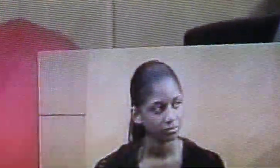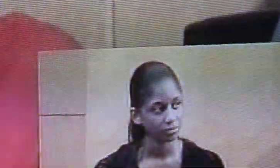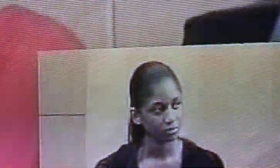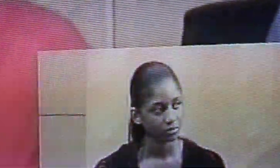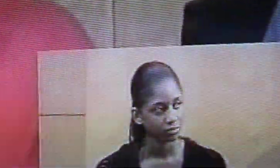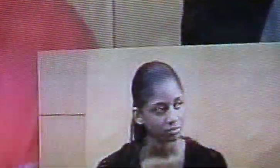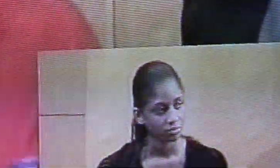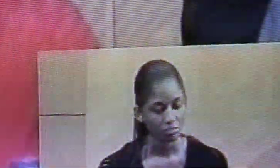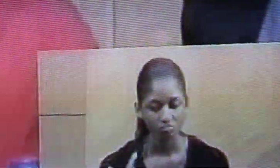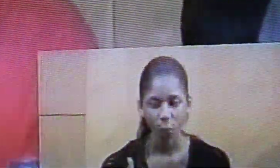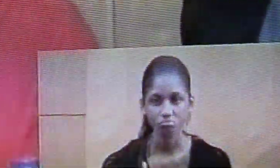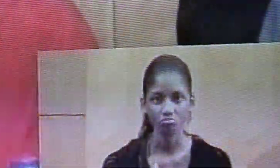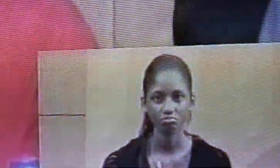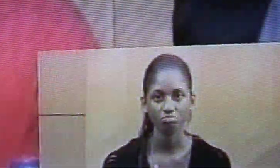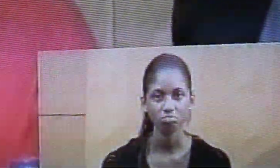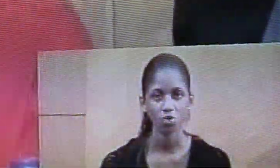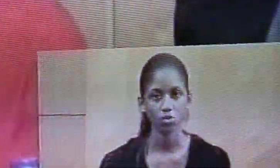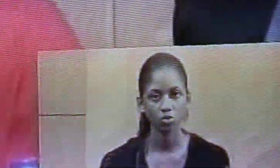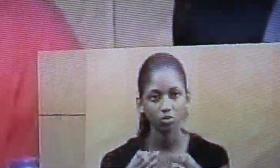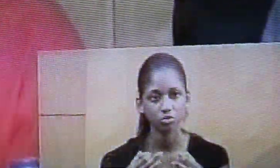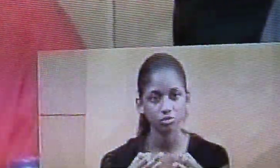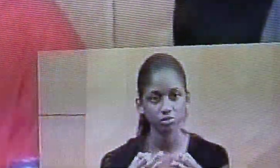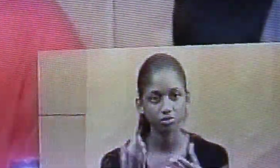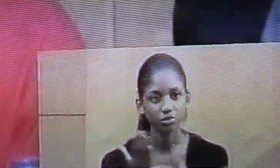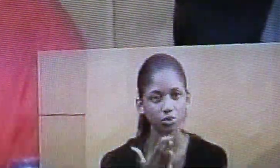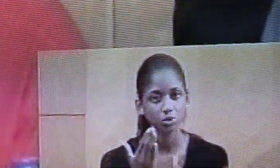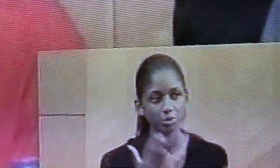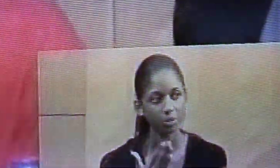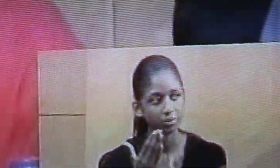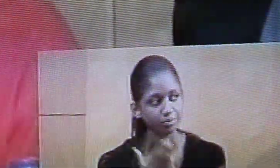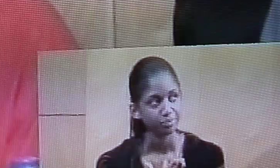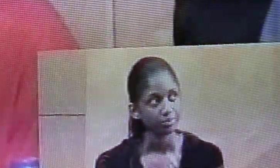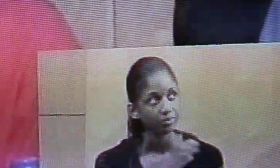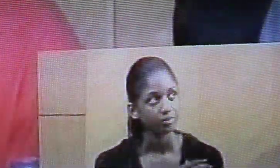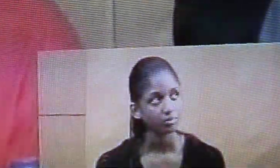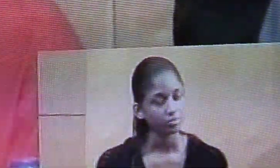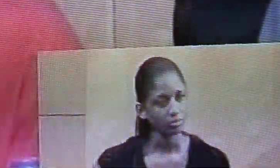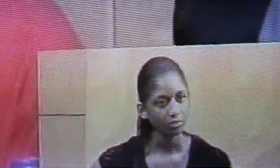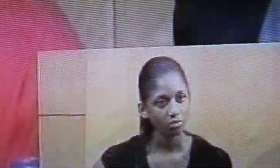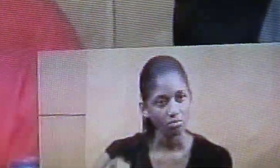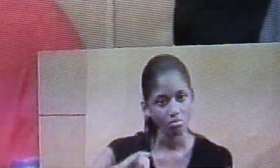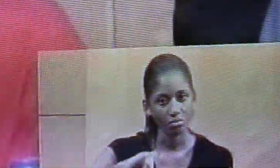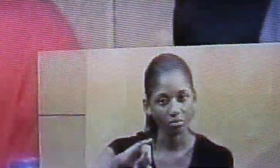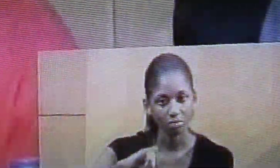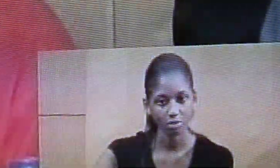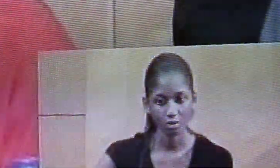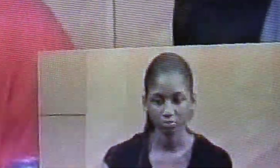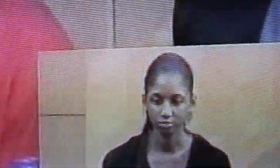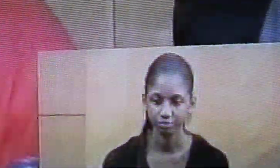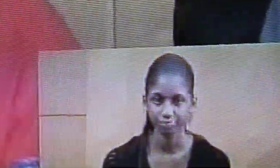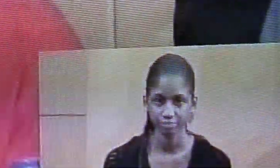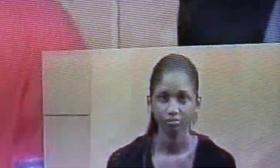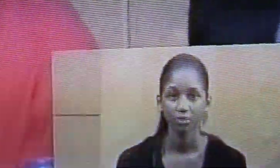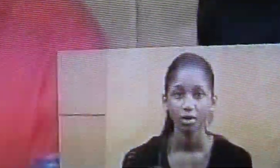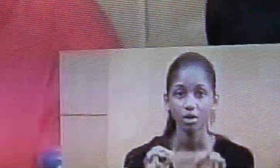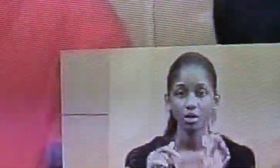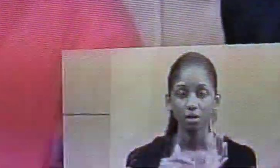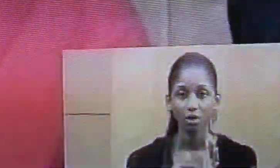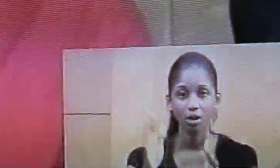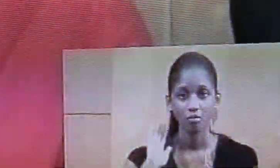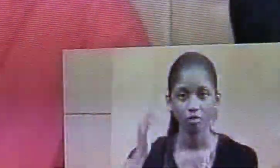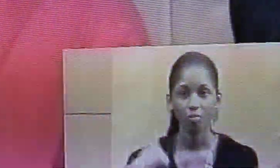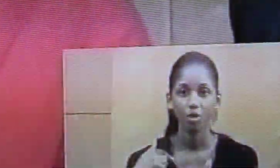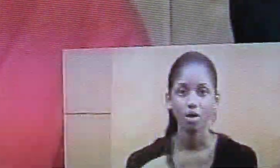J'ai trouvé un document de la mairie de Fort-de-France, du temps où j'étais conseiller municipal